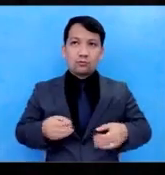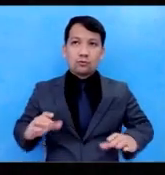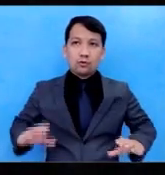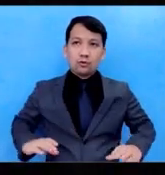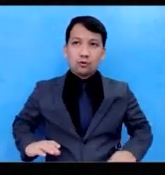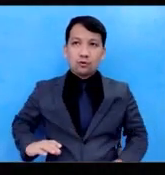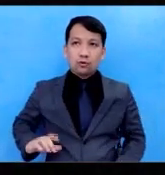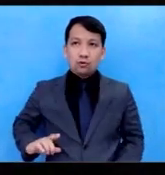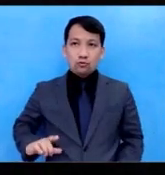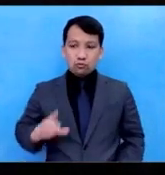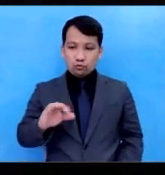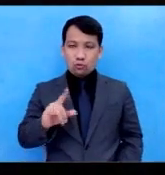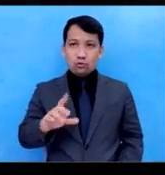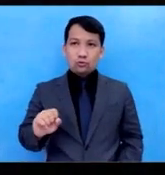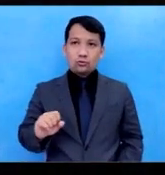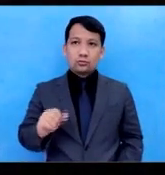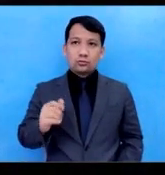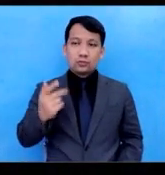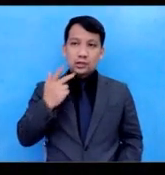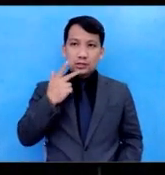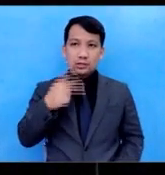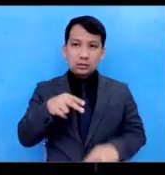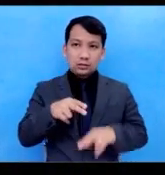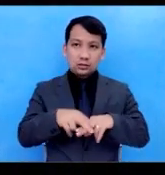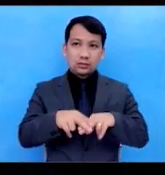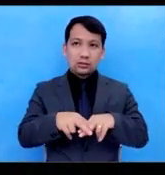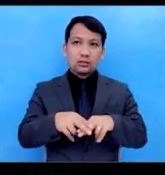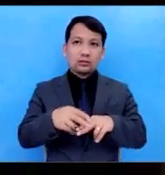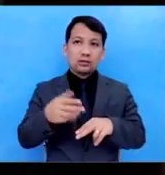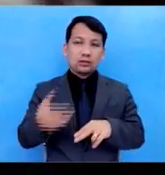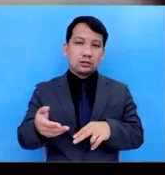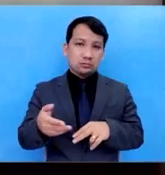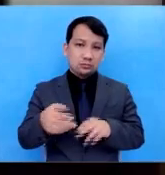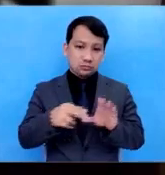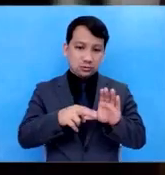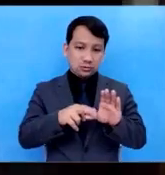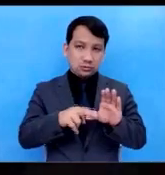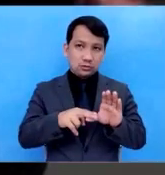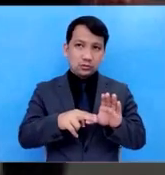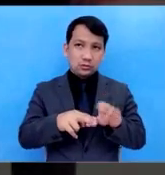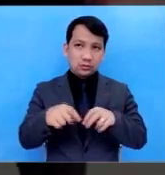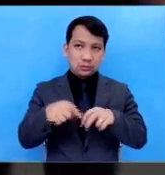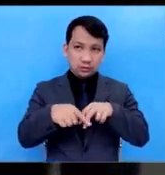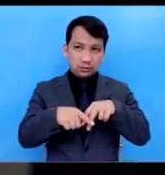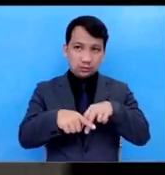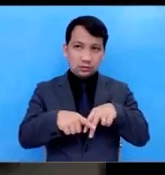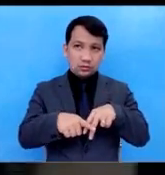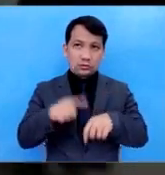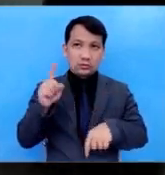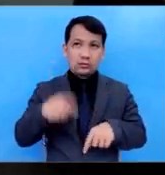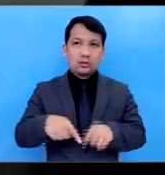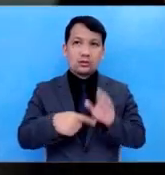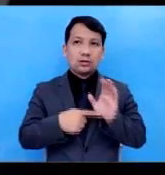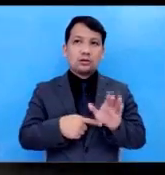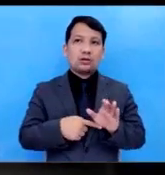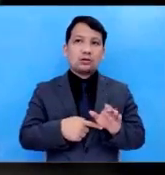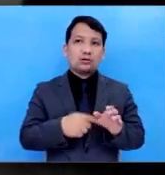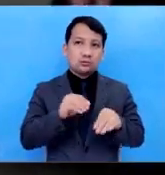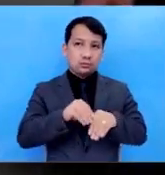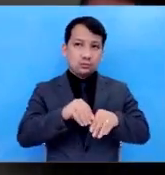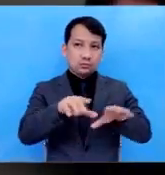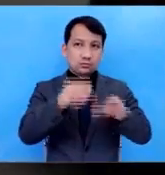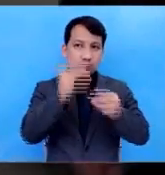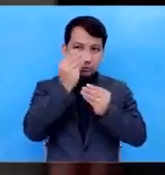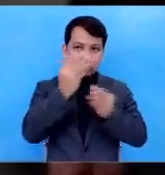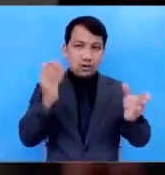May ininda rin siyang sakit sa kanyang tuhod na lalong naglilimita ng kanyang mga kilos. Hindi tuloy maiwasan ang pag-ugong ng balita na